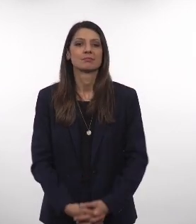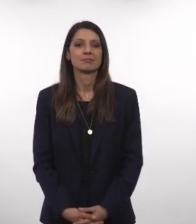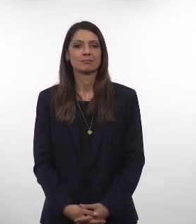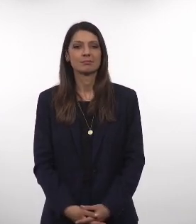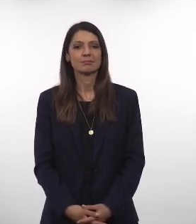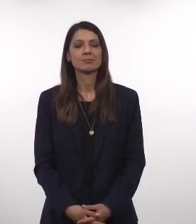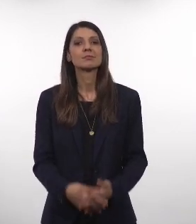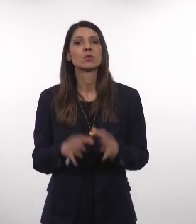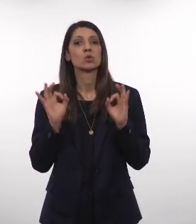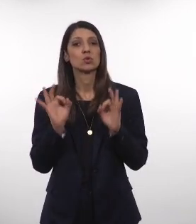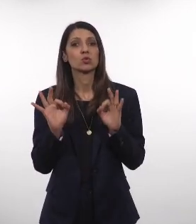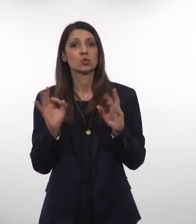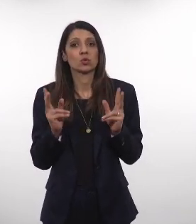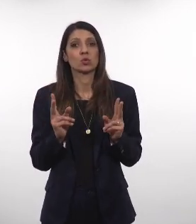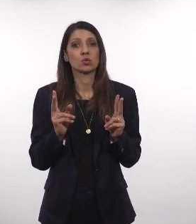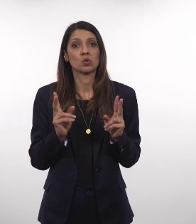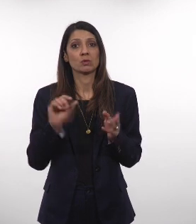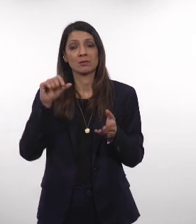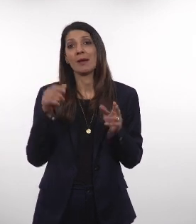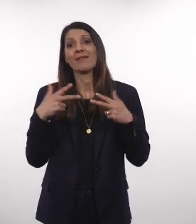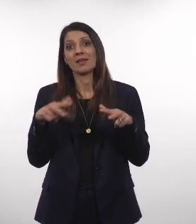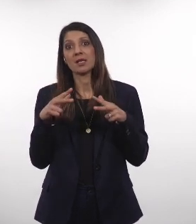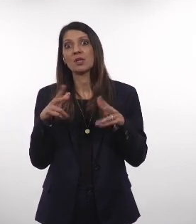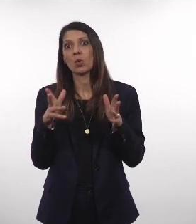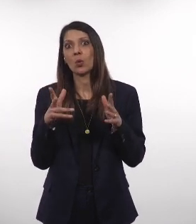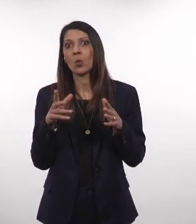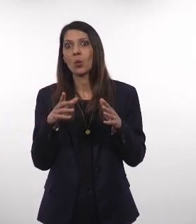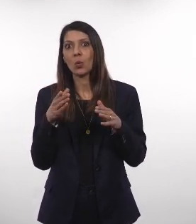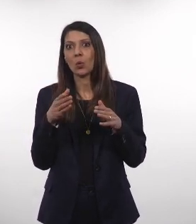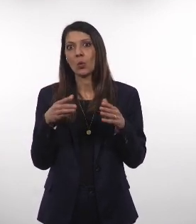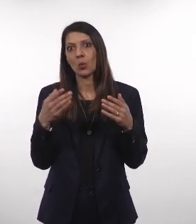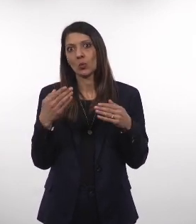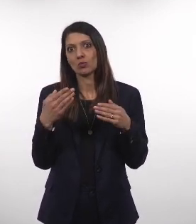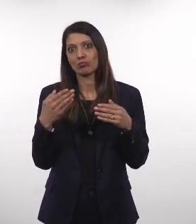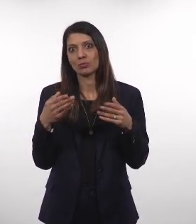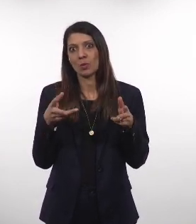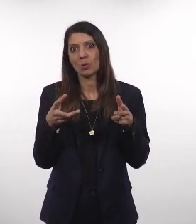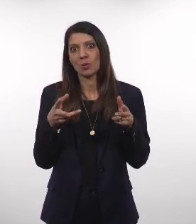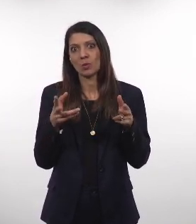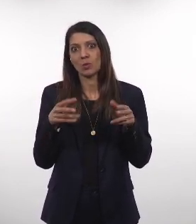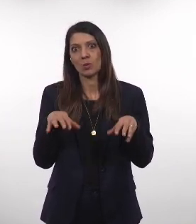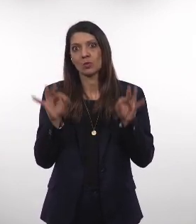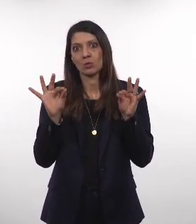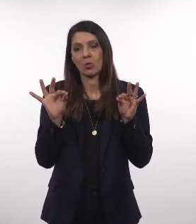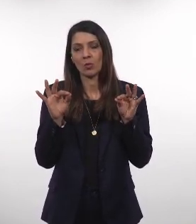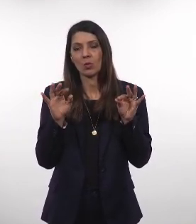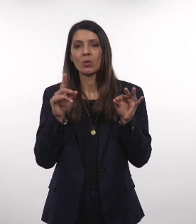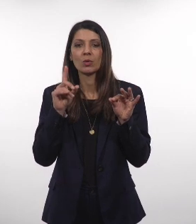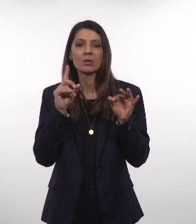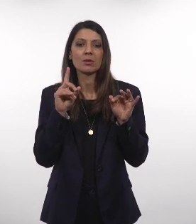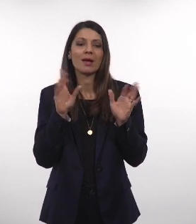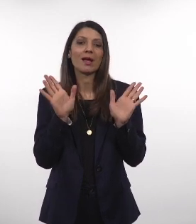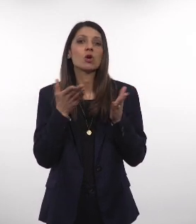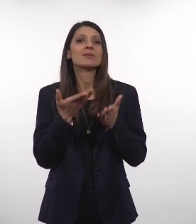Donc, on fait juste une petite coupure au milieu de la vidéo, vous aurez la fin après. Donc là, c'est pas tout à fait les